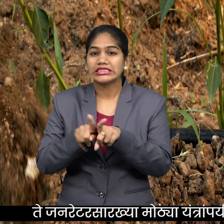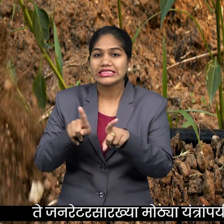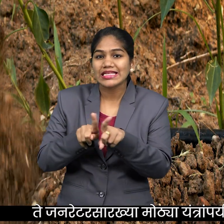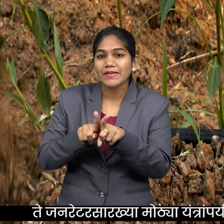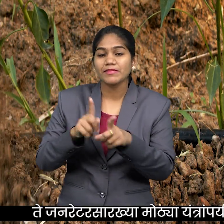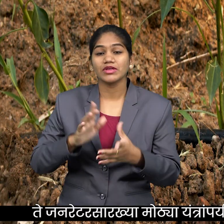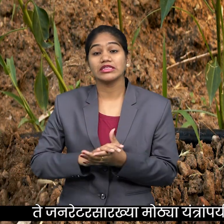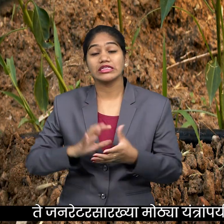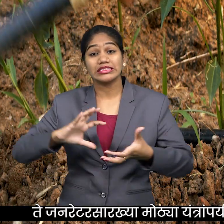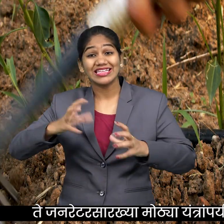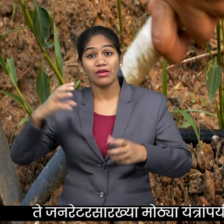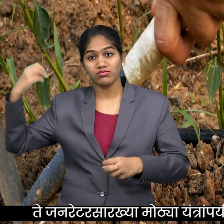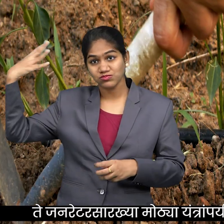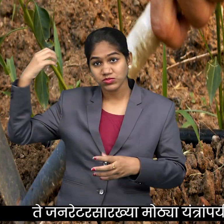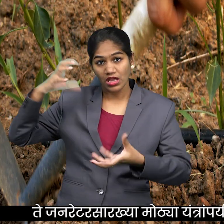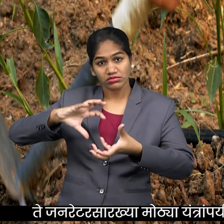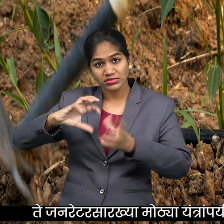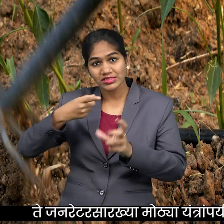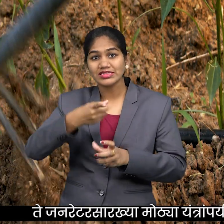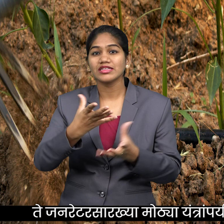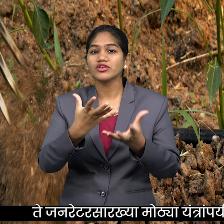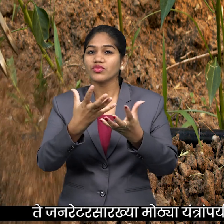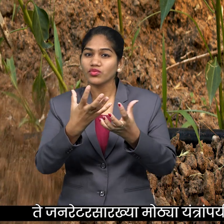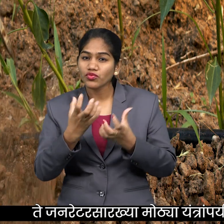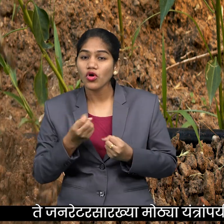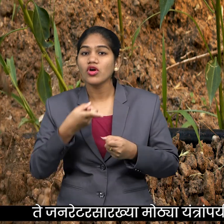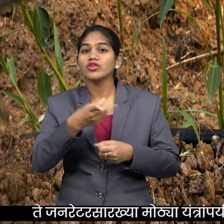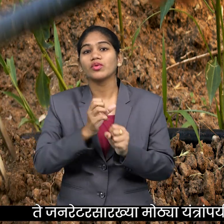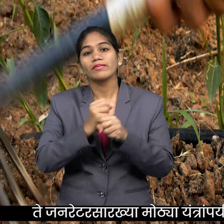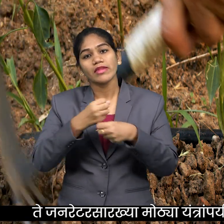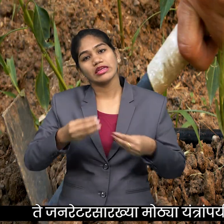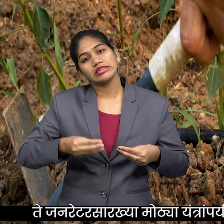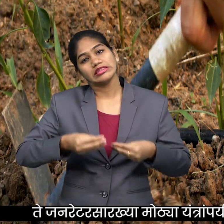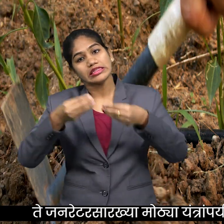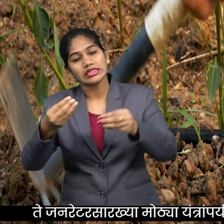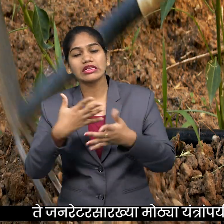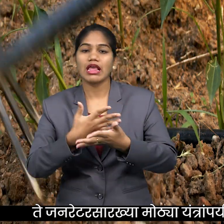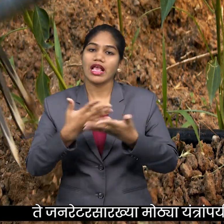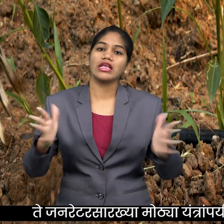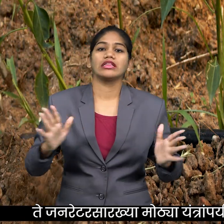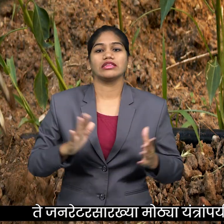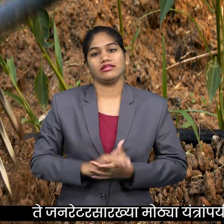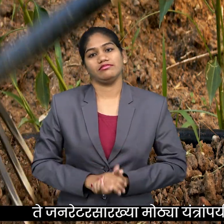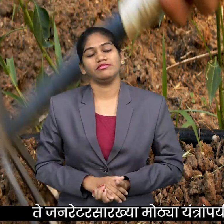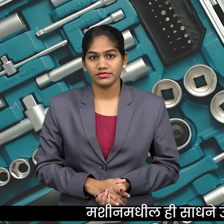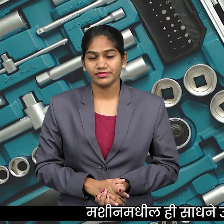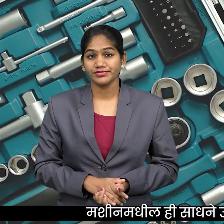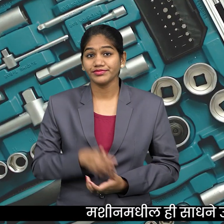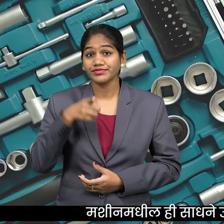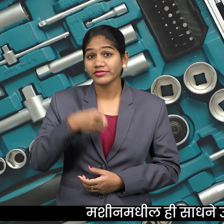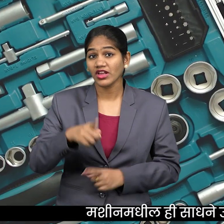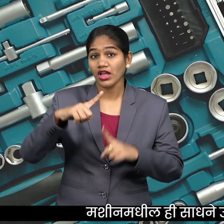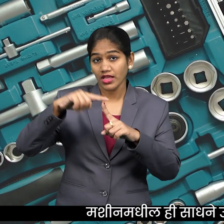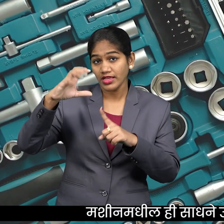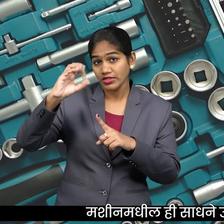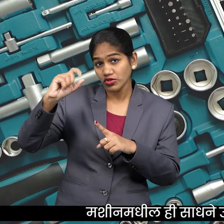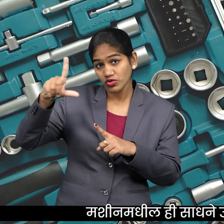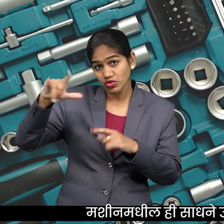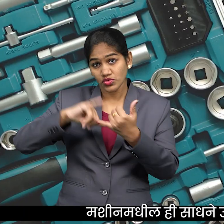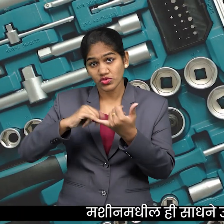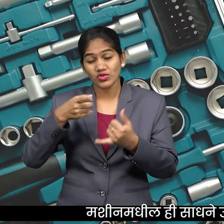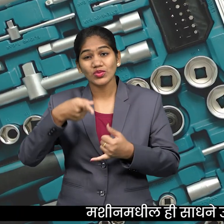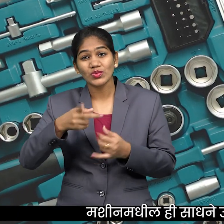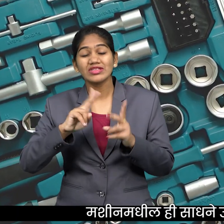ते जनरेटरसारख्या मोठ्या यंत्रापर्यंत काहीही तयार करण्यासाठी आवश्यक असते. मशीनमधील ही